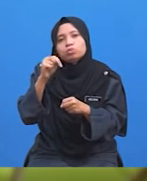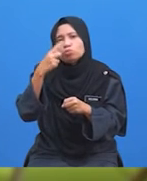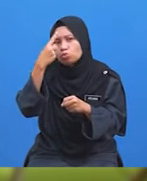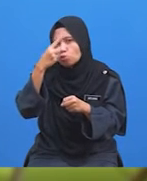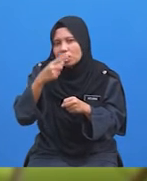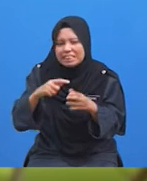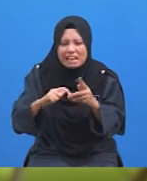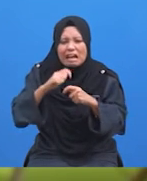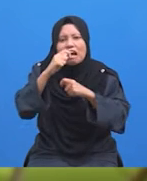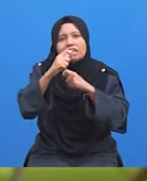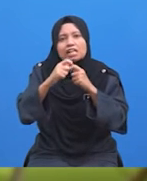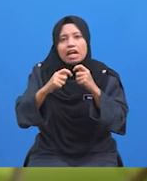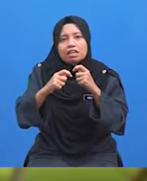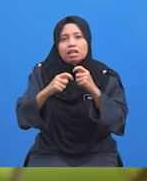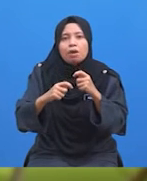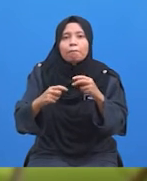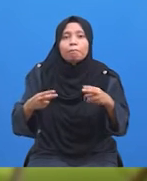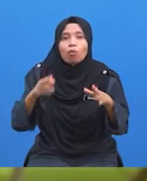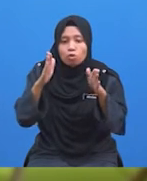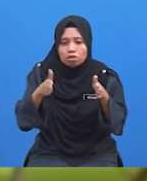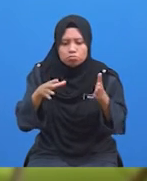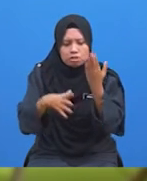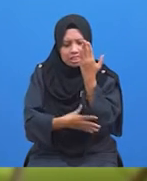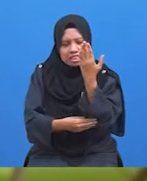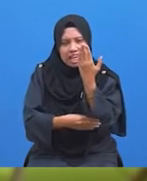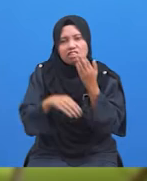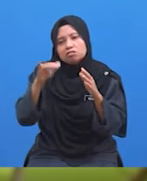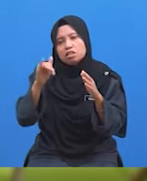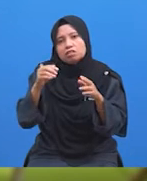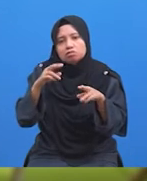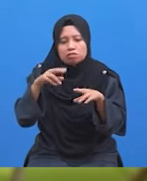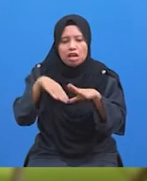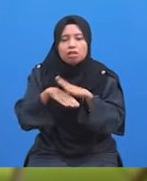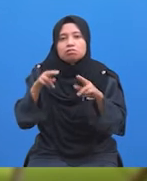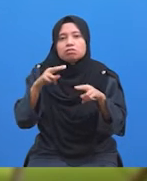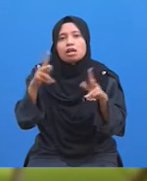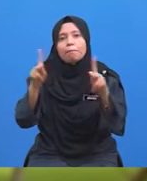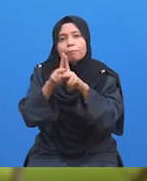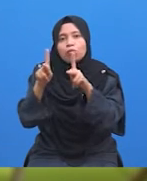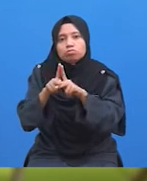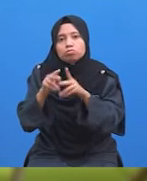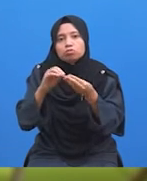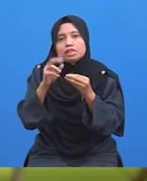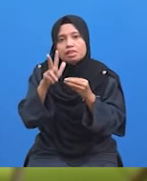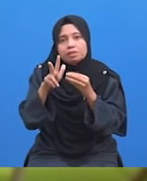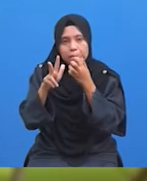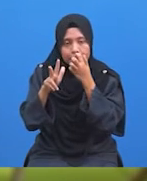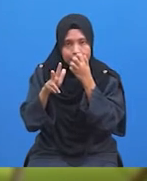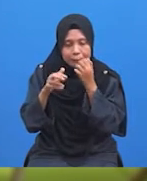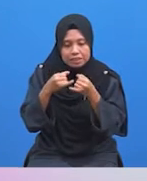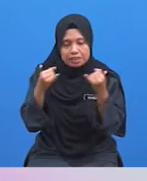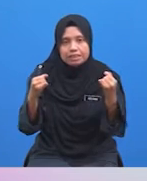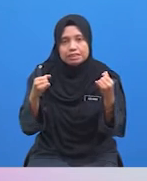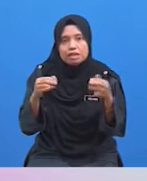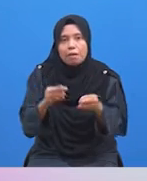untuk meningkatkan taraf hidup penduduk yang miskin di kawasan desa atau Kampung ketiga jenis